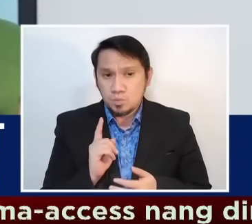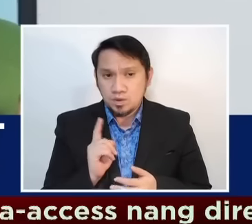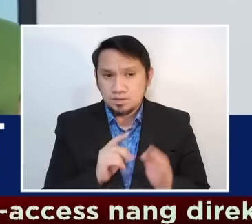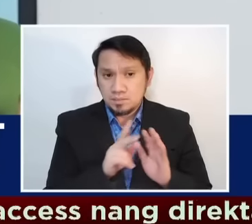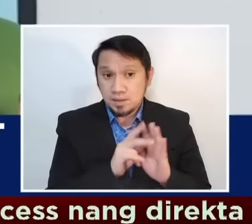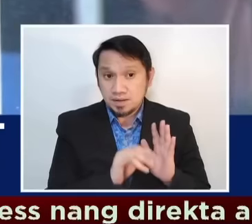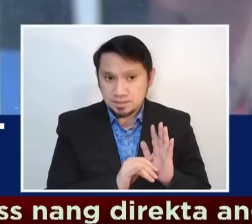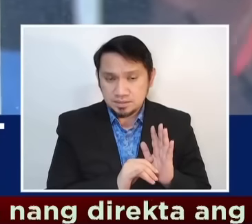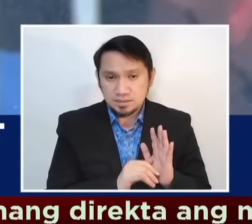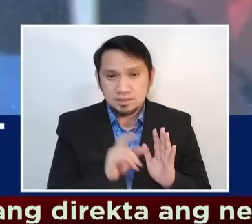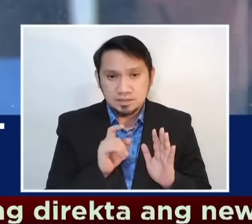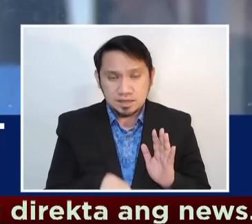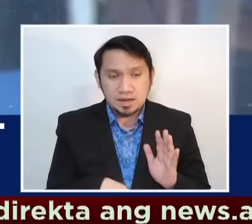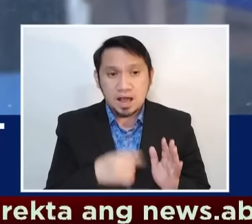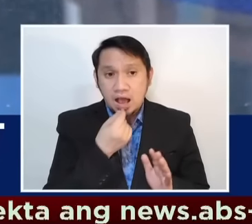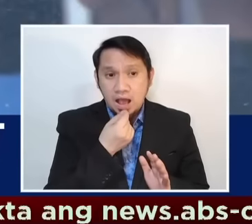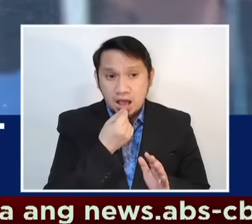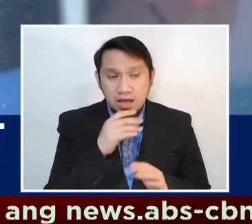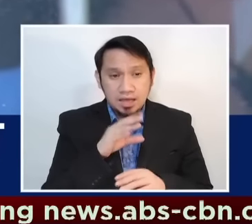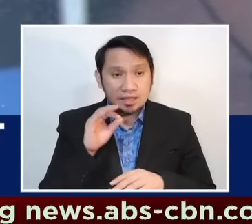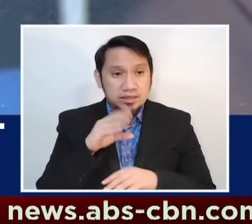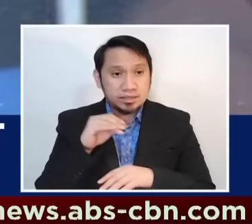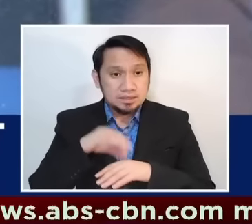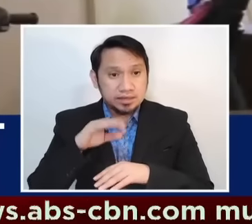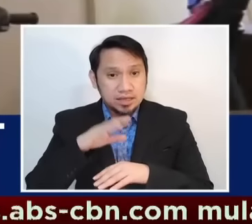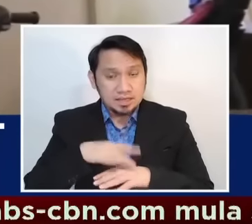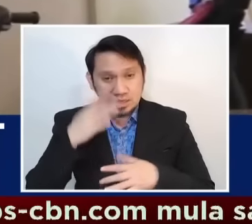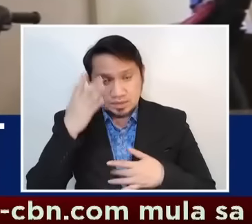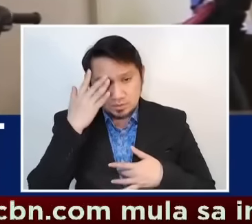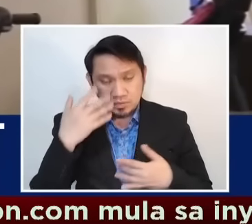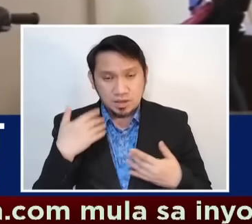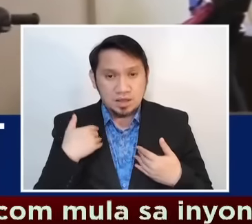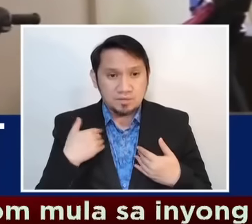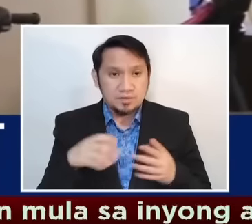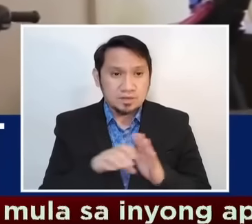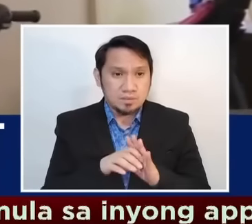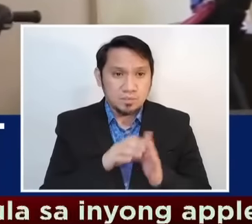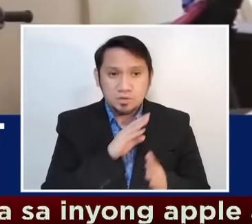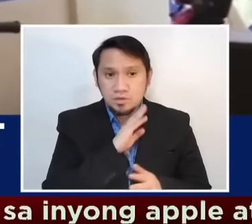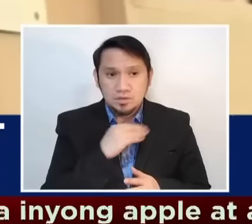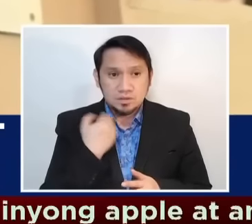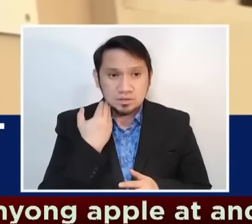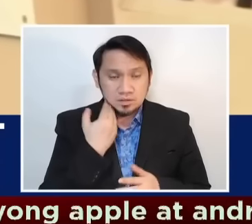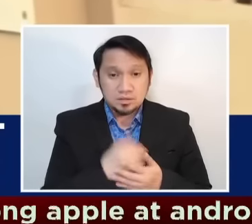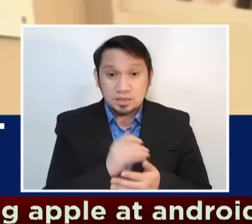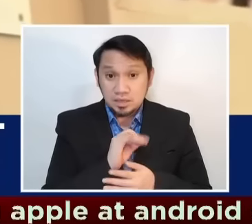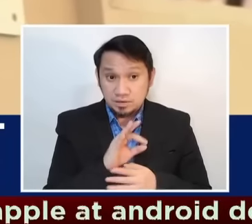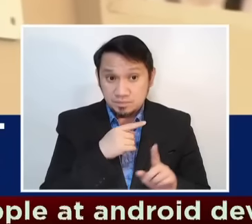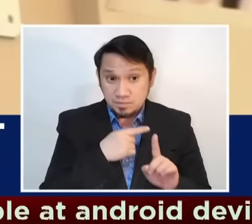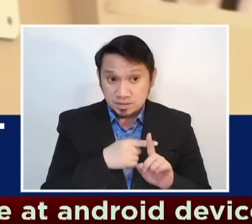isailalim sa parehong COVID at dengue test ang mga may sintomas ng influenza tulad ng lagnat. Kapag positibo sa dengue, kailangan